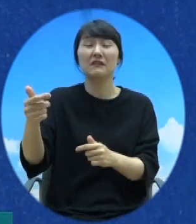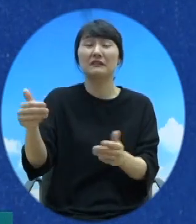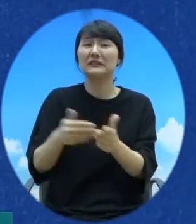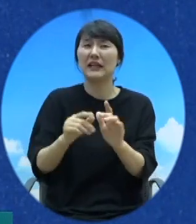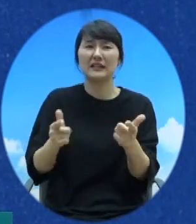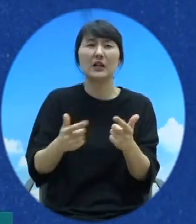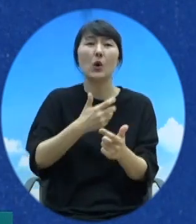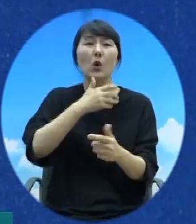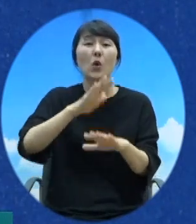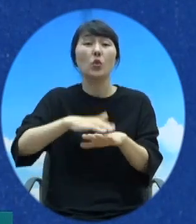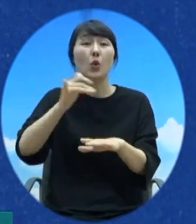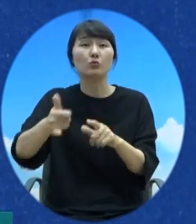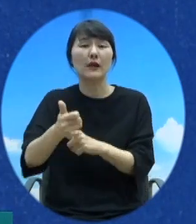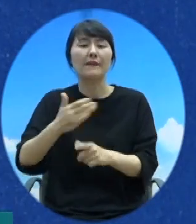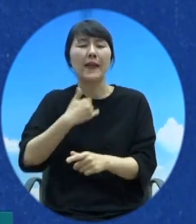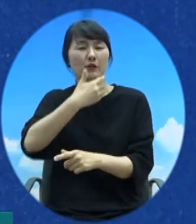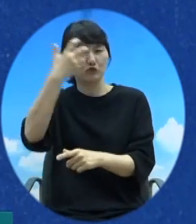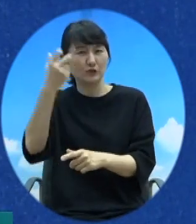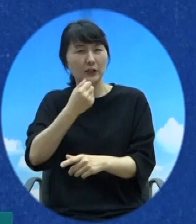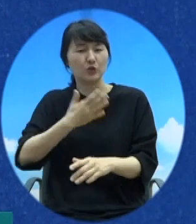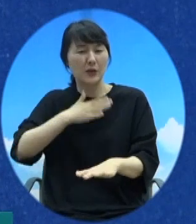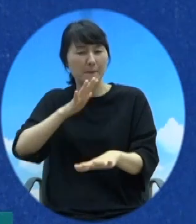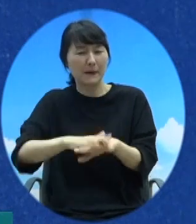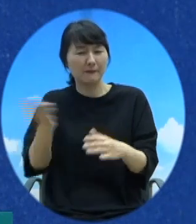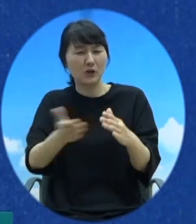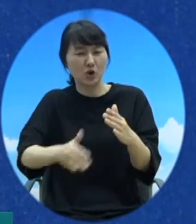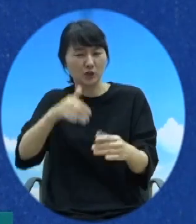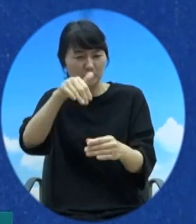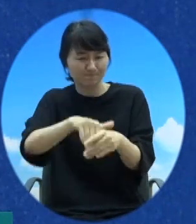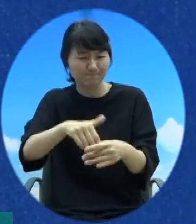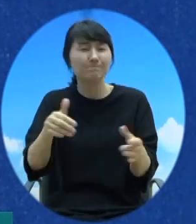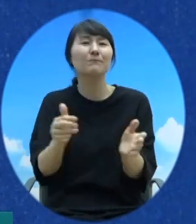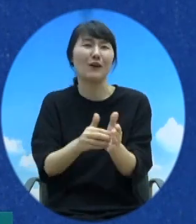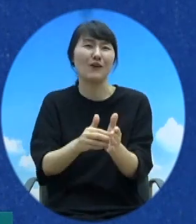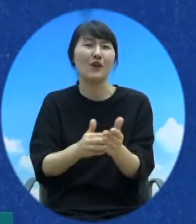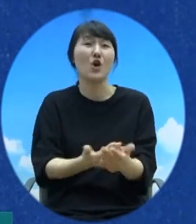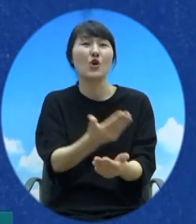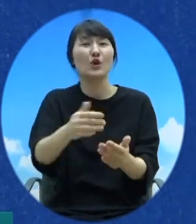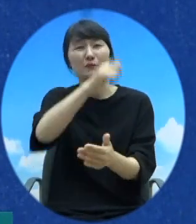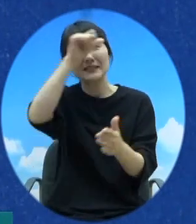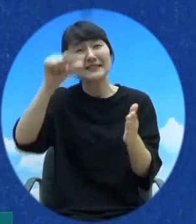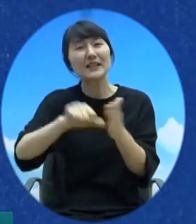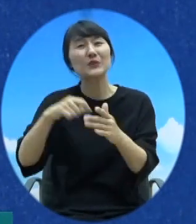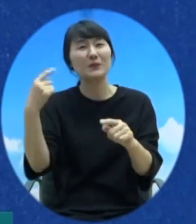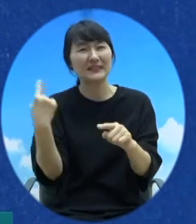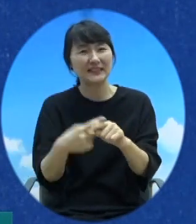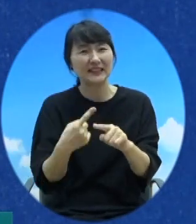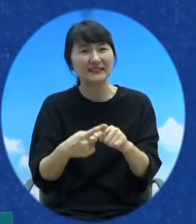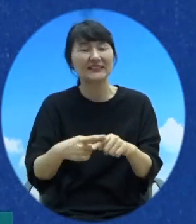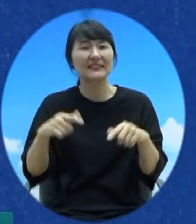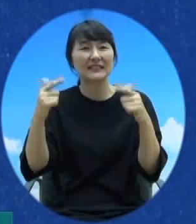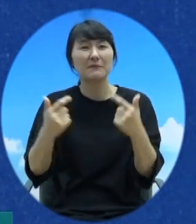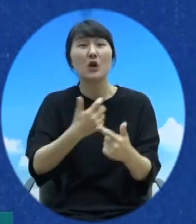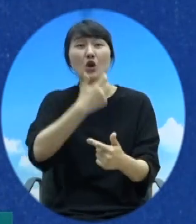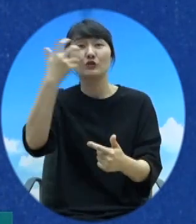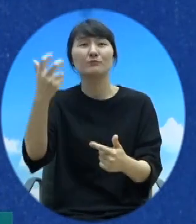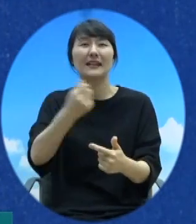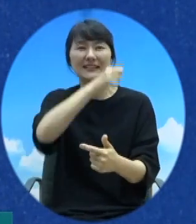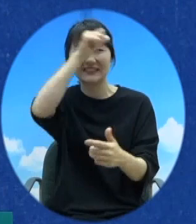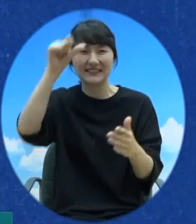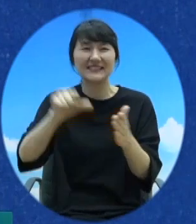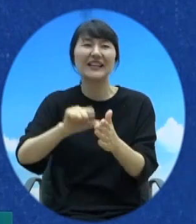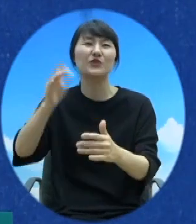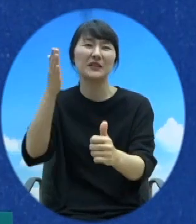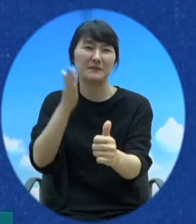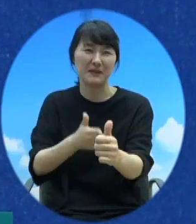꾸면서 자기 밭에다가 심었더라 그랬어요. 여러분의 인생이 날마다 때마다 꿈꾸는 인생이 되길